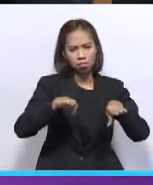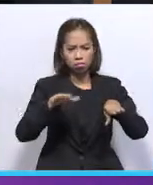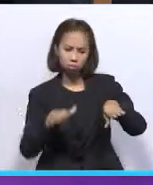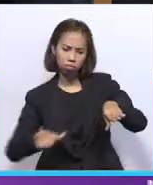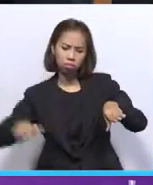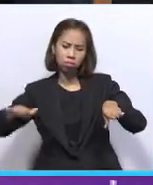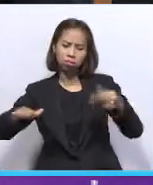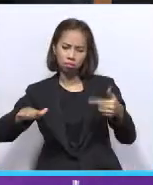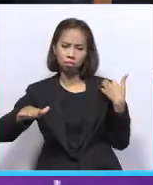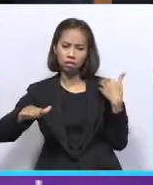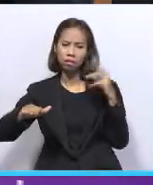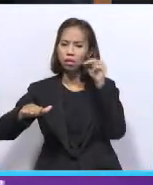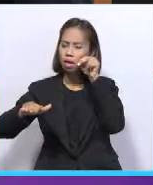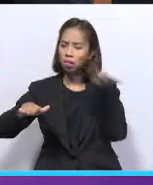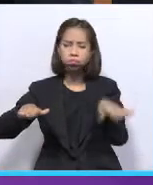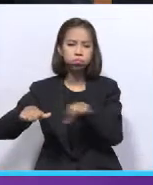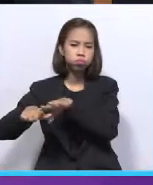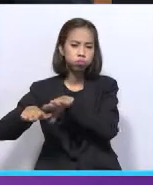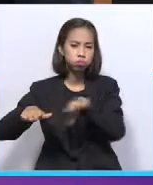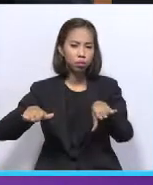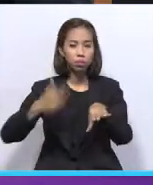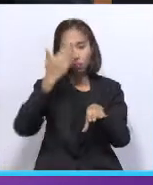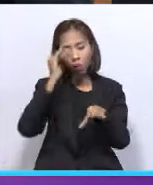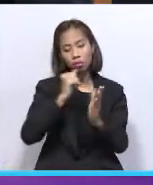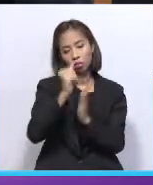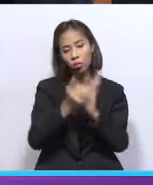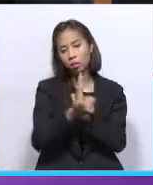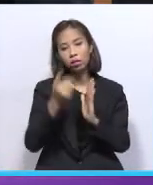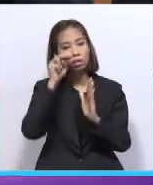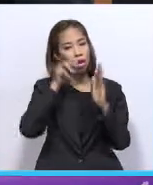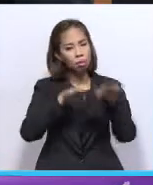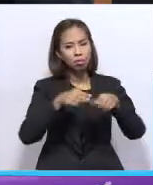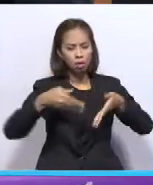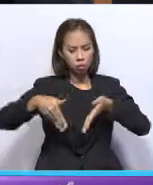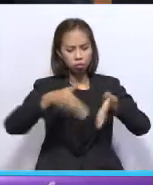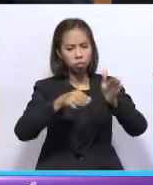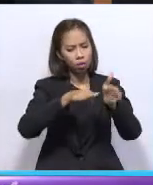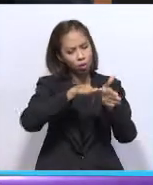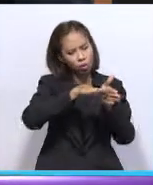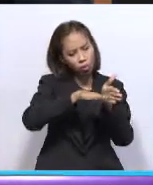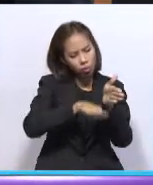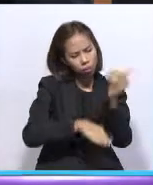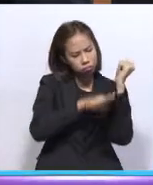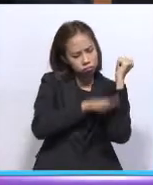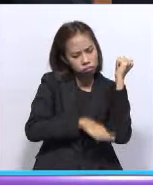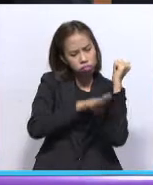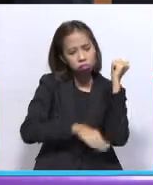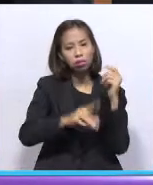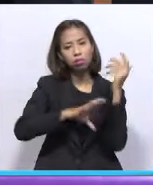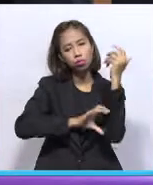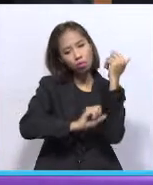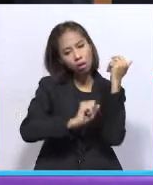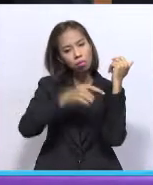ำท่วมสูงเนี่ยมีน้ำไหลบ่าออกไปเพราะว่าจังหวัดอื่นๆเนี่ยตอนนี้น้ำลงต่ำกว่าตลิ่งหมดแล้วไม่ว่าจะเป็นสงขลาหรือพัทลุง